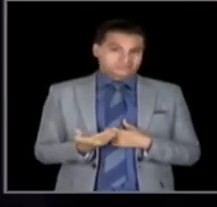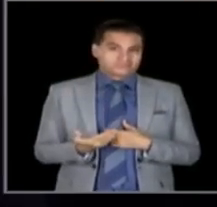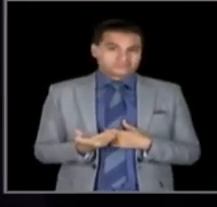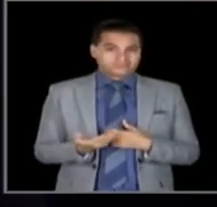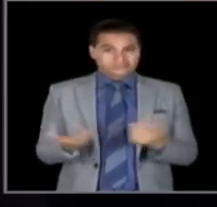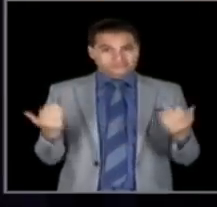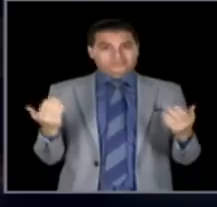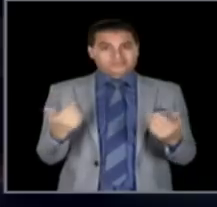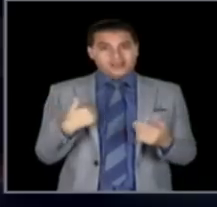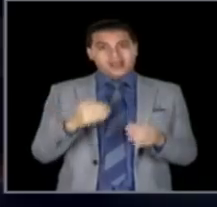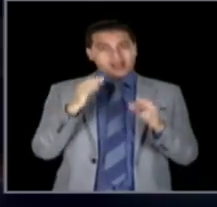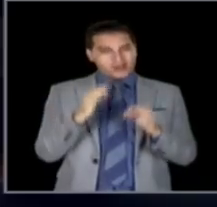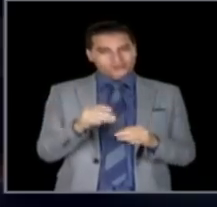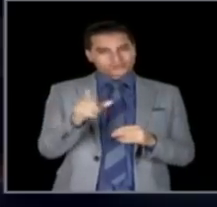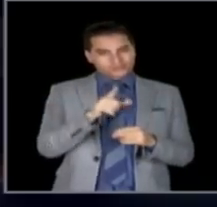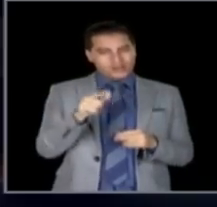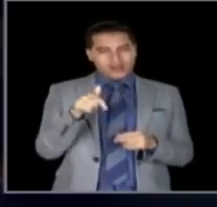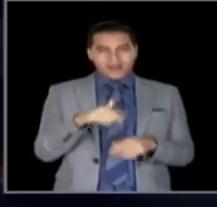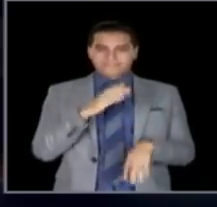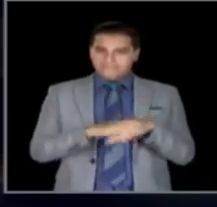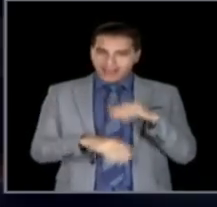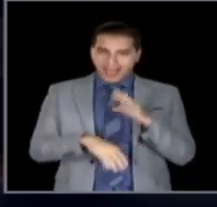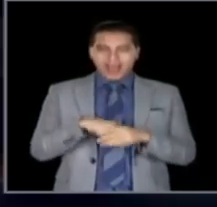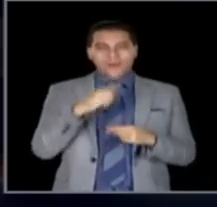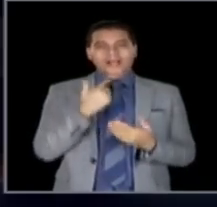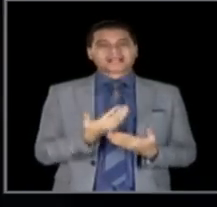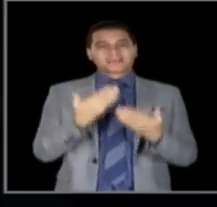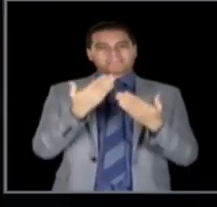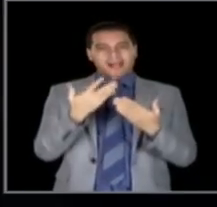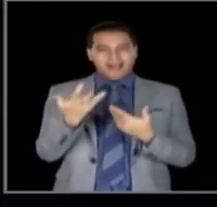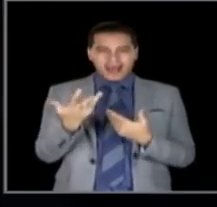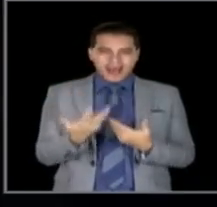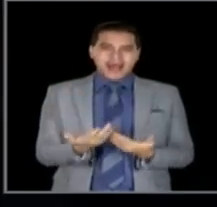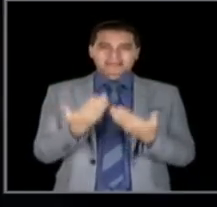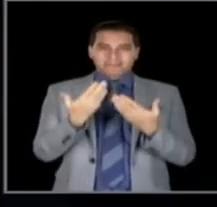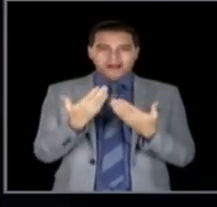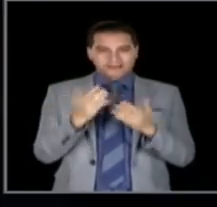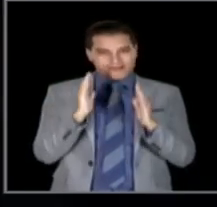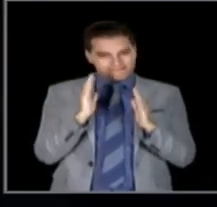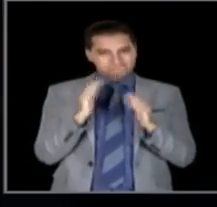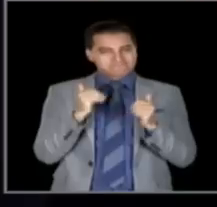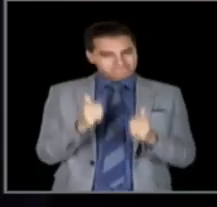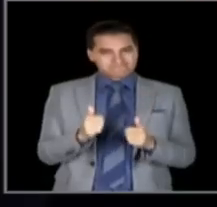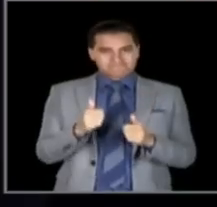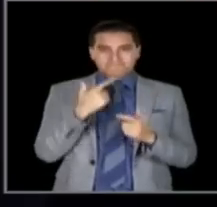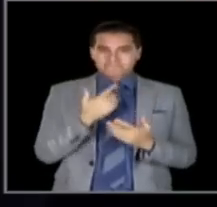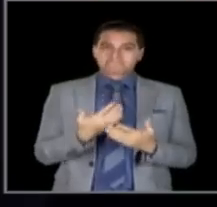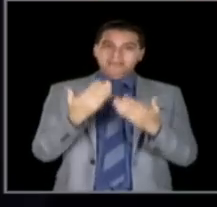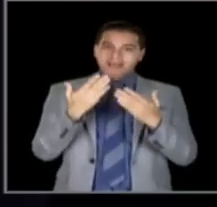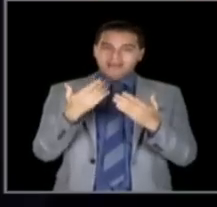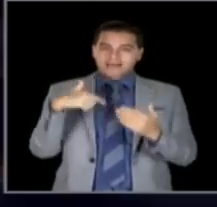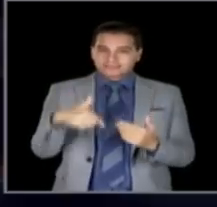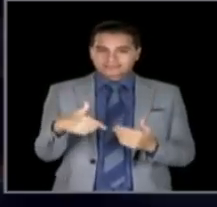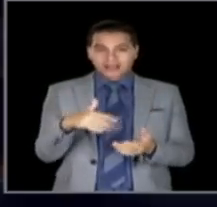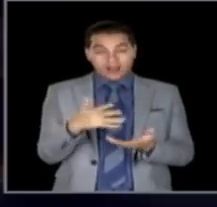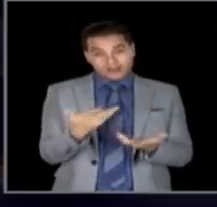السته. ايوه، ان شاء الله. برافو عليك. احنا بنحاول نلعب السته، نتمنى نلعب السته ان شاء الله باذن الله. تمام. هنلعب بقى سته سبعه. لا،